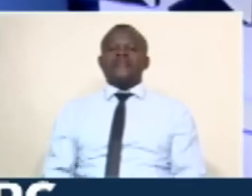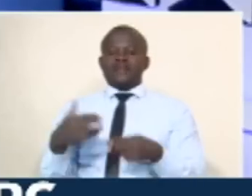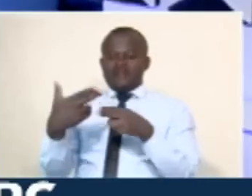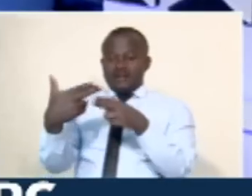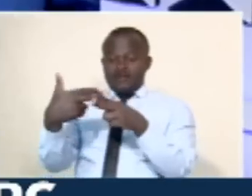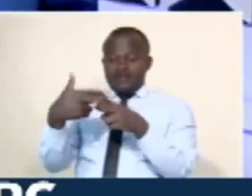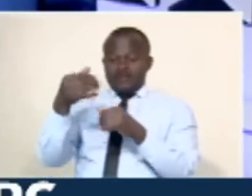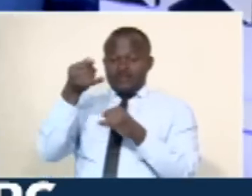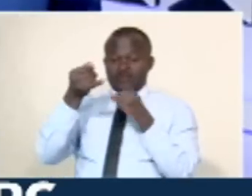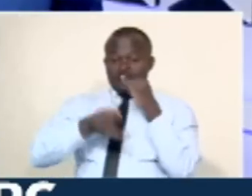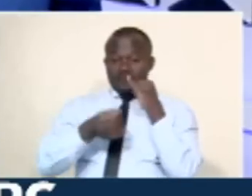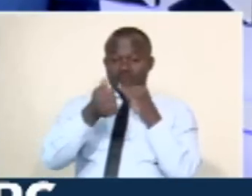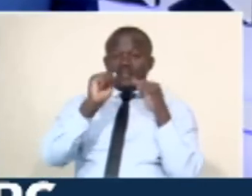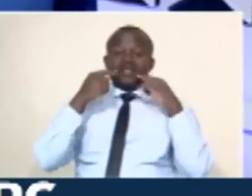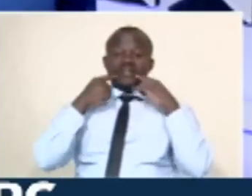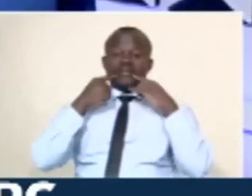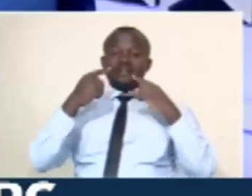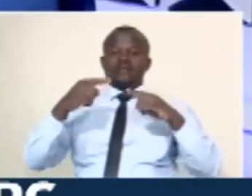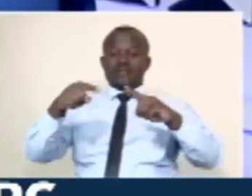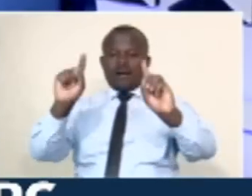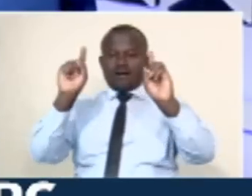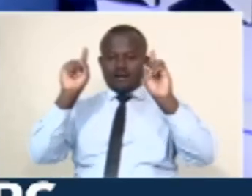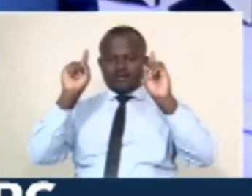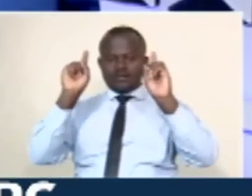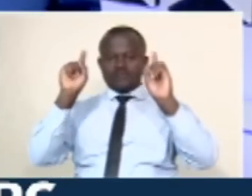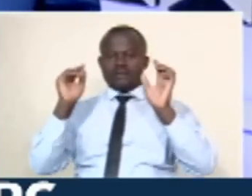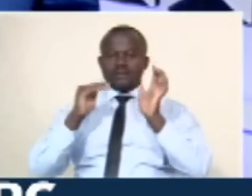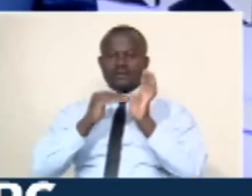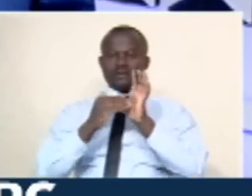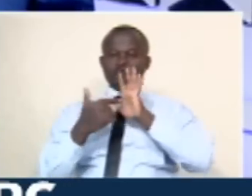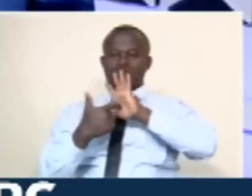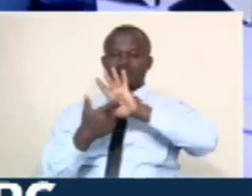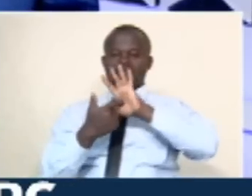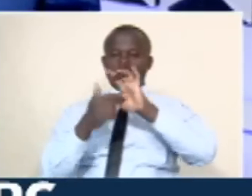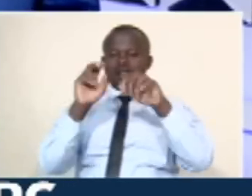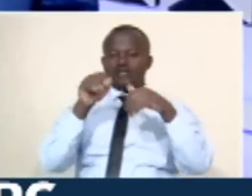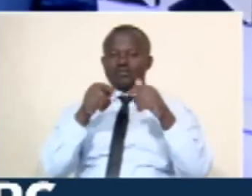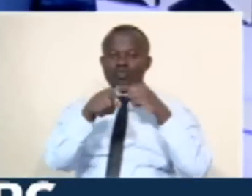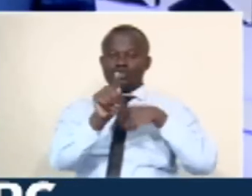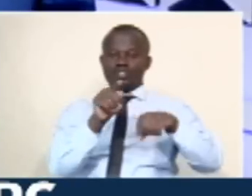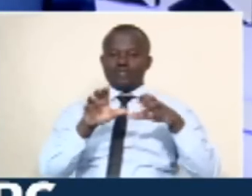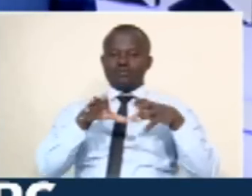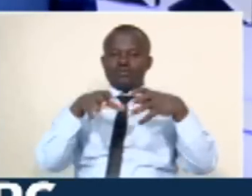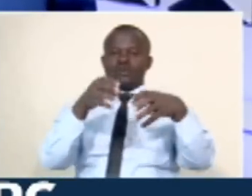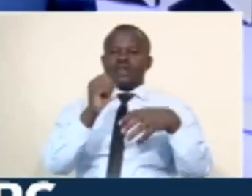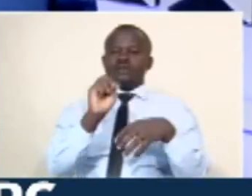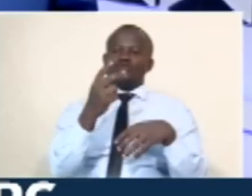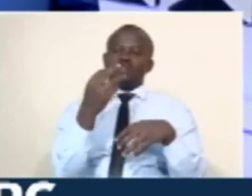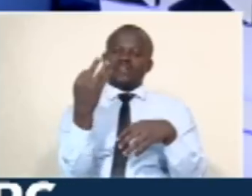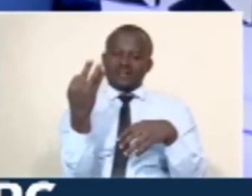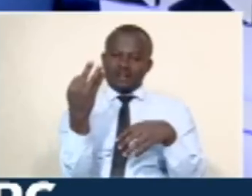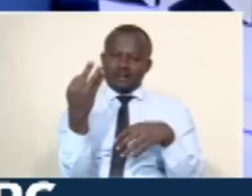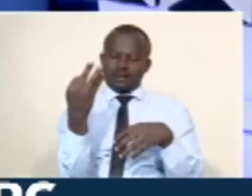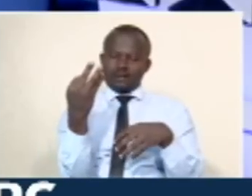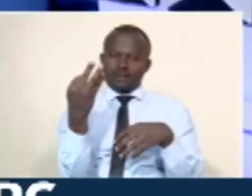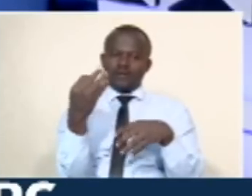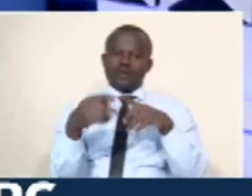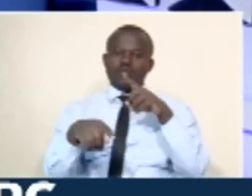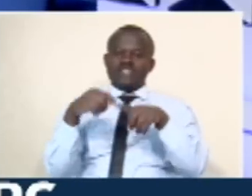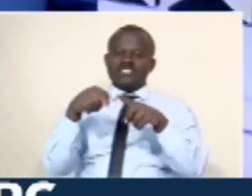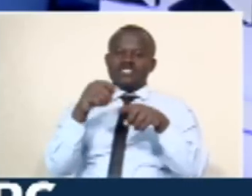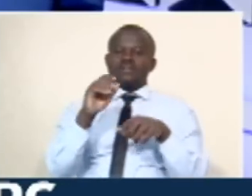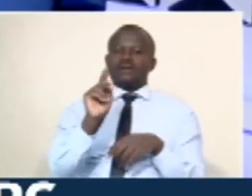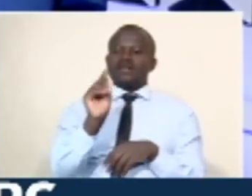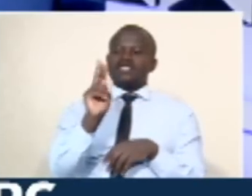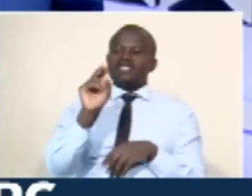Tugana ku musozo iri tangazo ryanakomoje rinavuga ko gushinja umutwe wa M23 ubwicanyi bwa kishishe ari ibihimbano